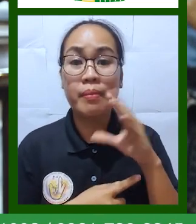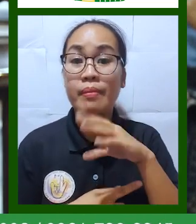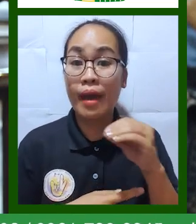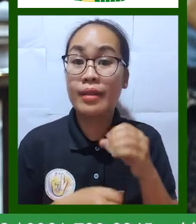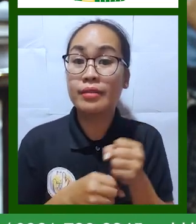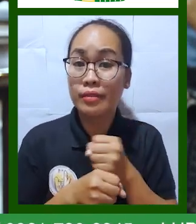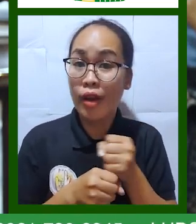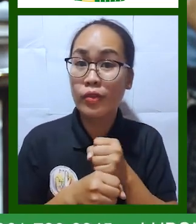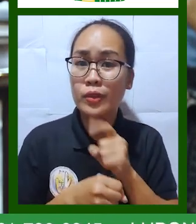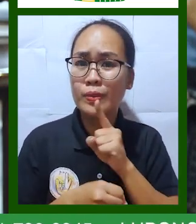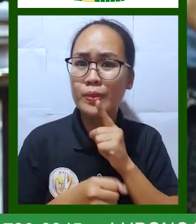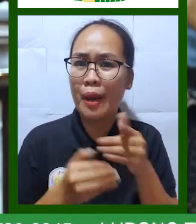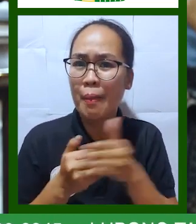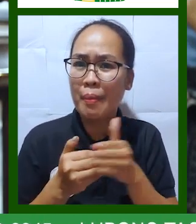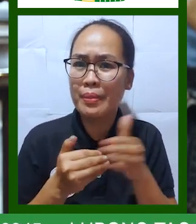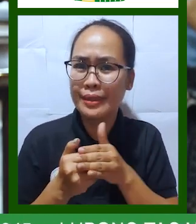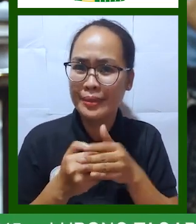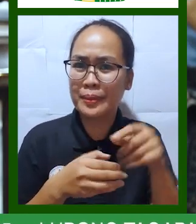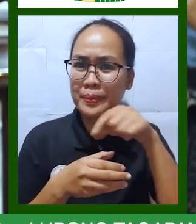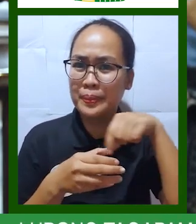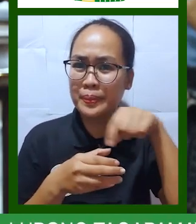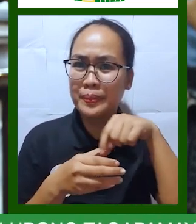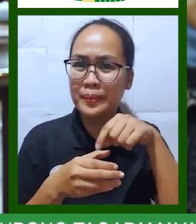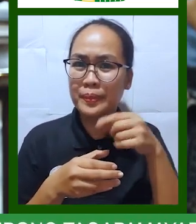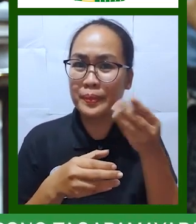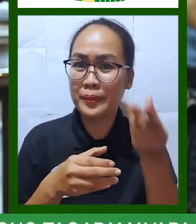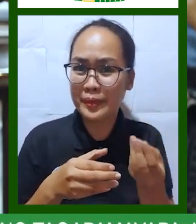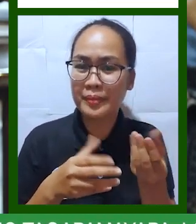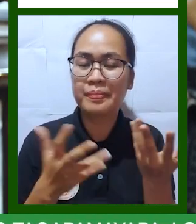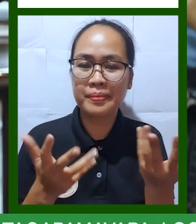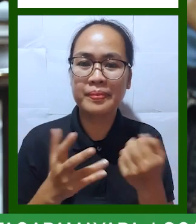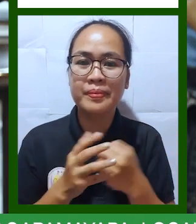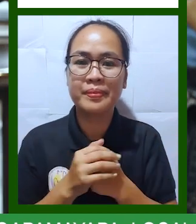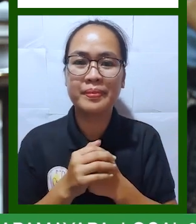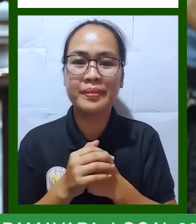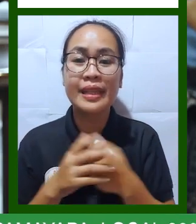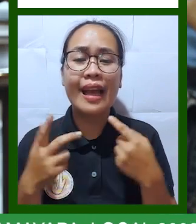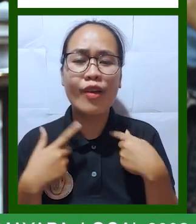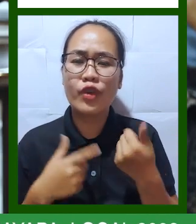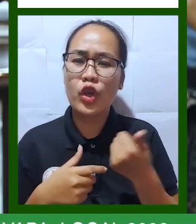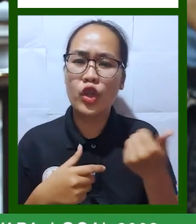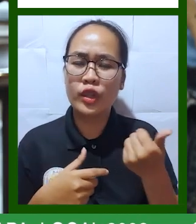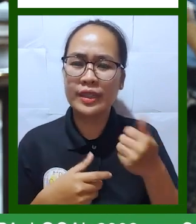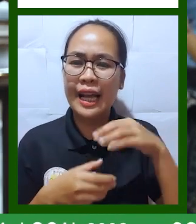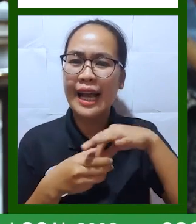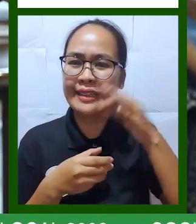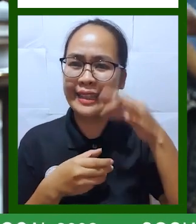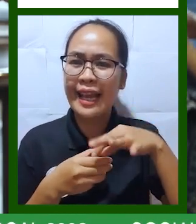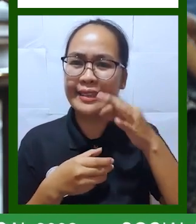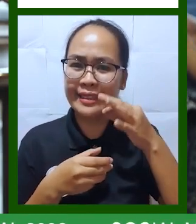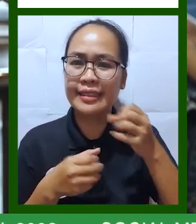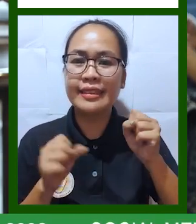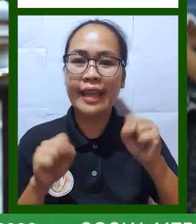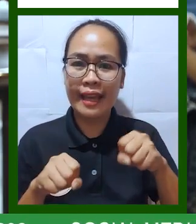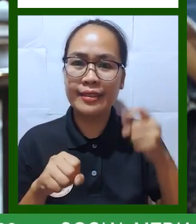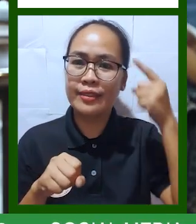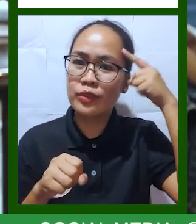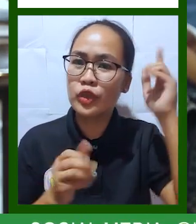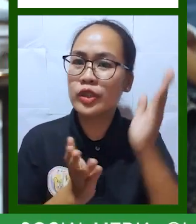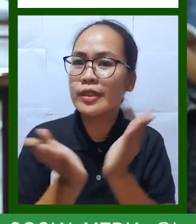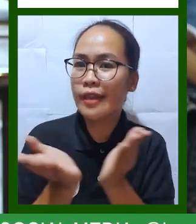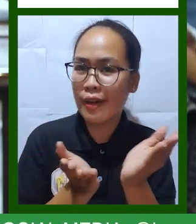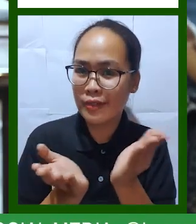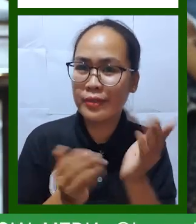na kape. Paubos na nga. At meron din silang mga pika-pika na